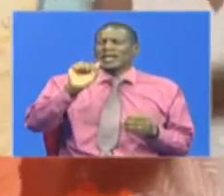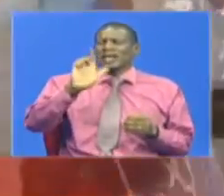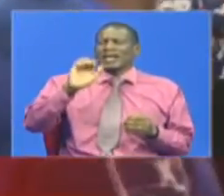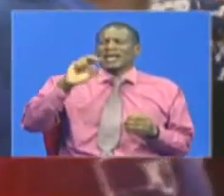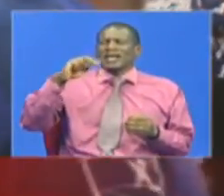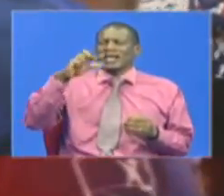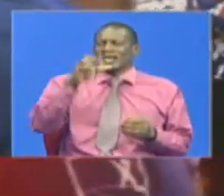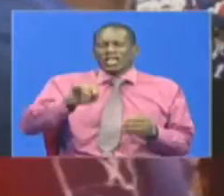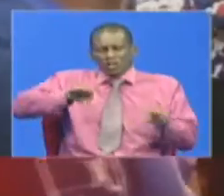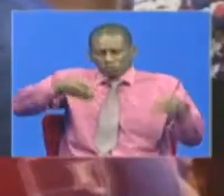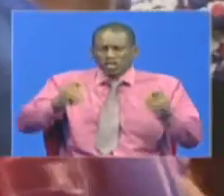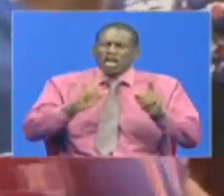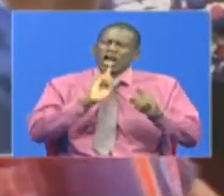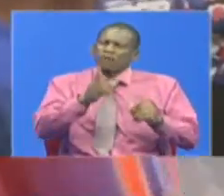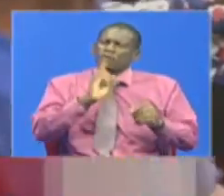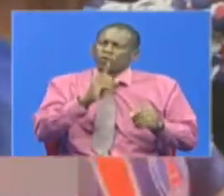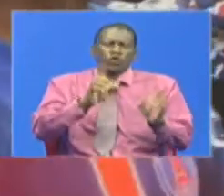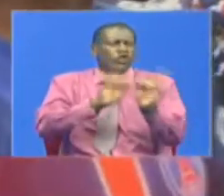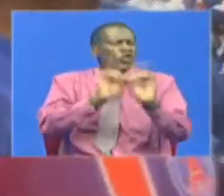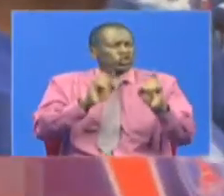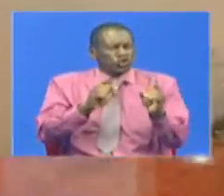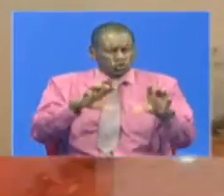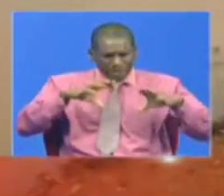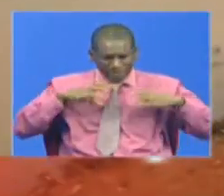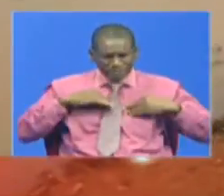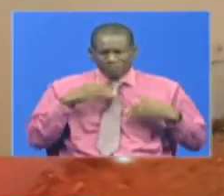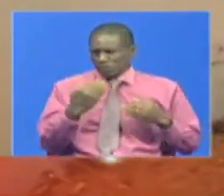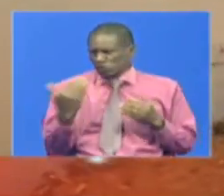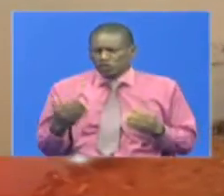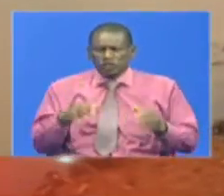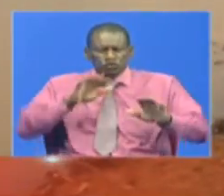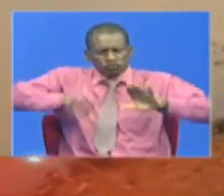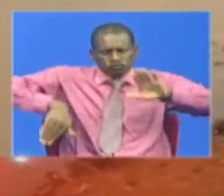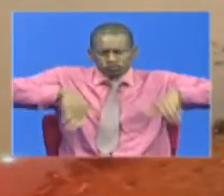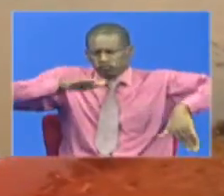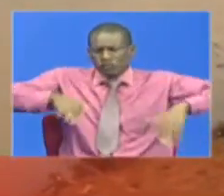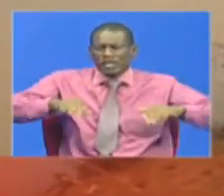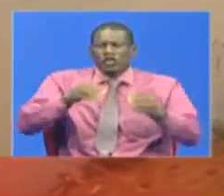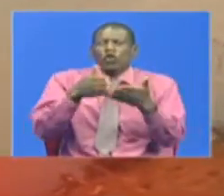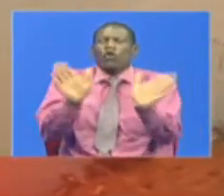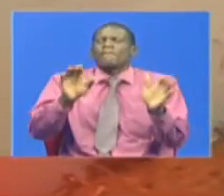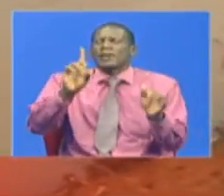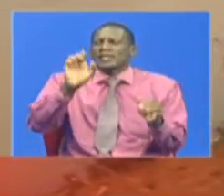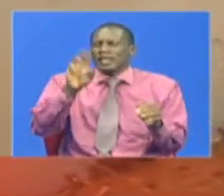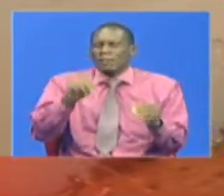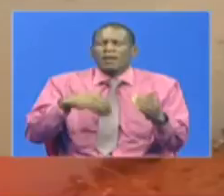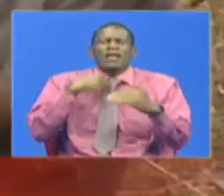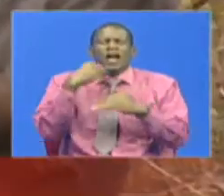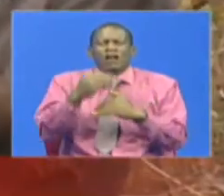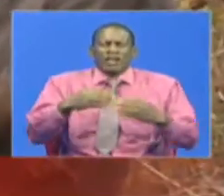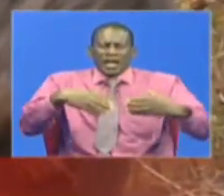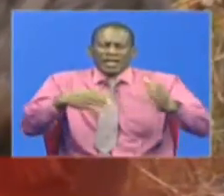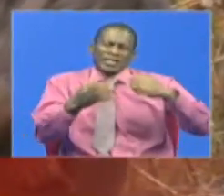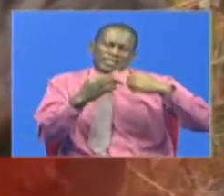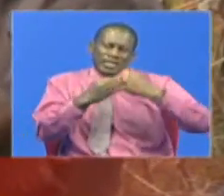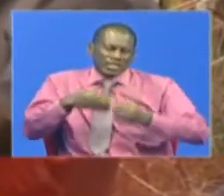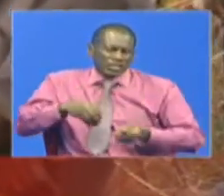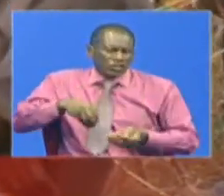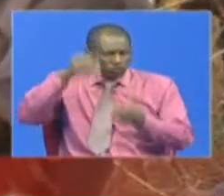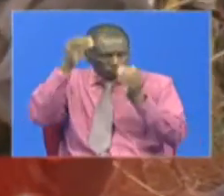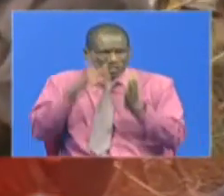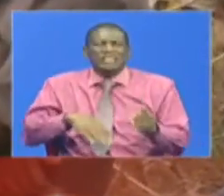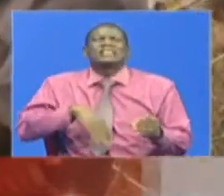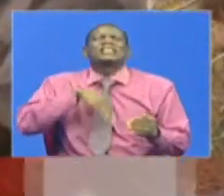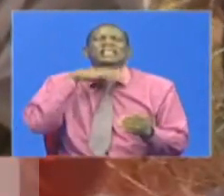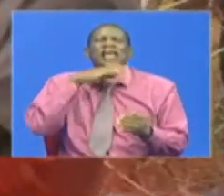wameonywa dhidi ya kuwaruhusu wana wao kuogelea katika mabwawa yaliyowazi baada ya mtoto wa darasa la 8 kufa maji katika bwawa